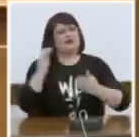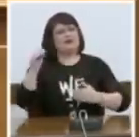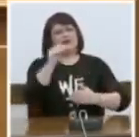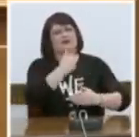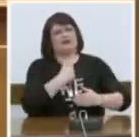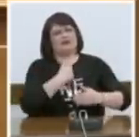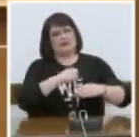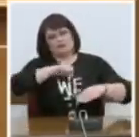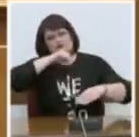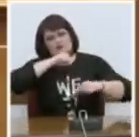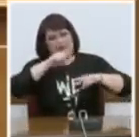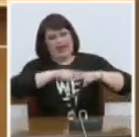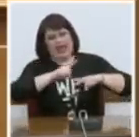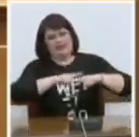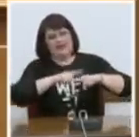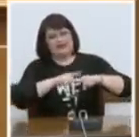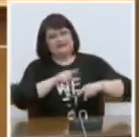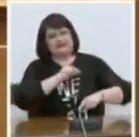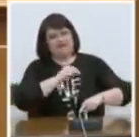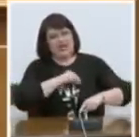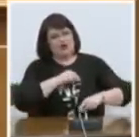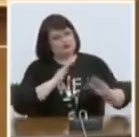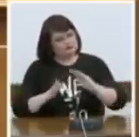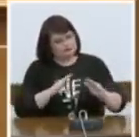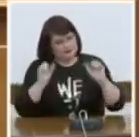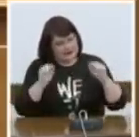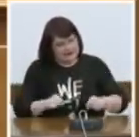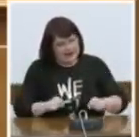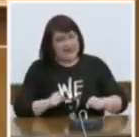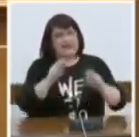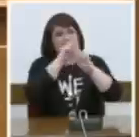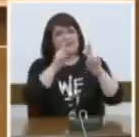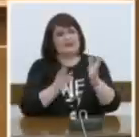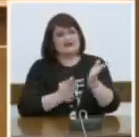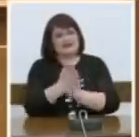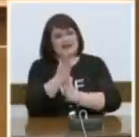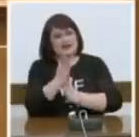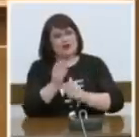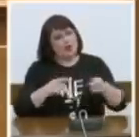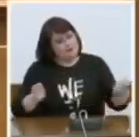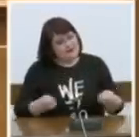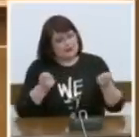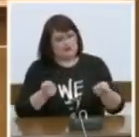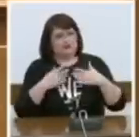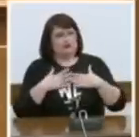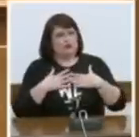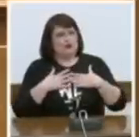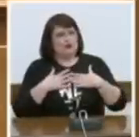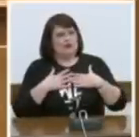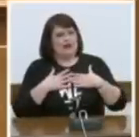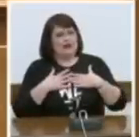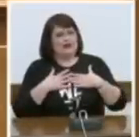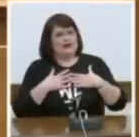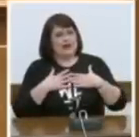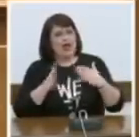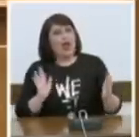συμφέροντα για τις εθνικές γραμμές, θα αξιοποιεί τη γραμμή του διεθνούς δικαίου γιατί αυτό πολλαπλασιάζει τη δύναμη της χώρας μας και θα στέκεται πάντα απέναντι